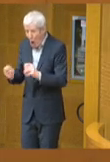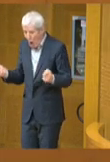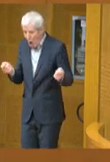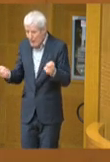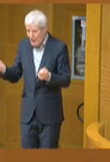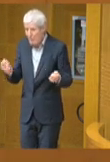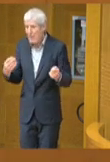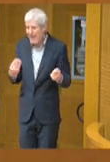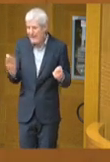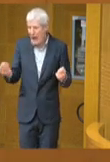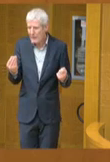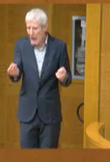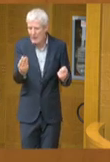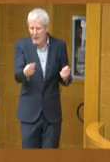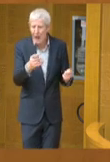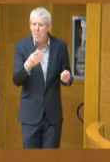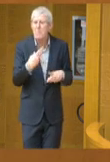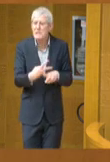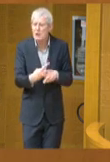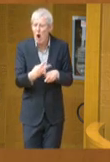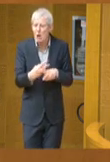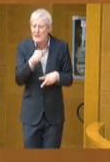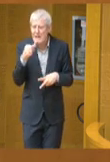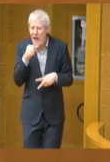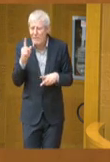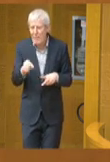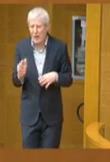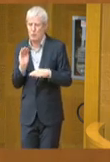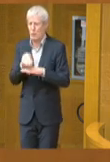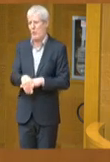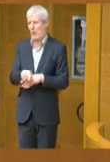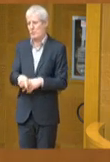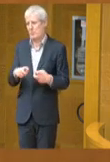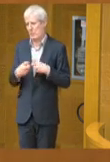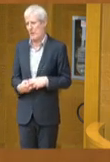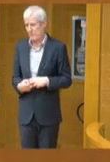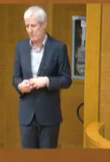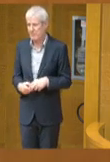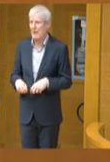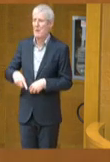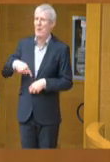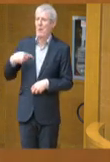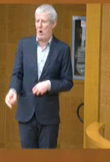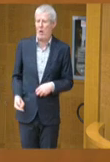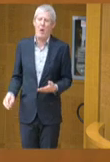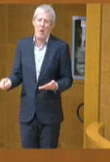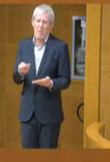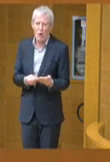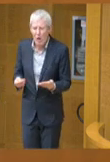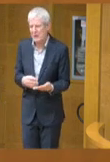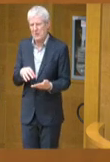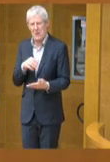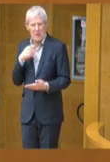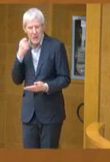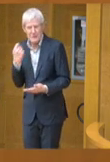ma anche per proporre delle soluzioni per il loro fronteggiamento. E poi progetti interessanti, innovativi,